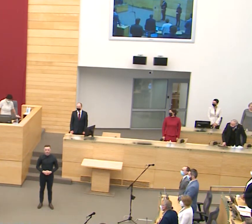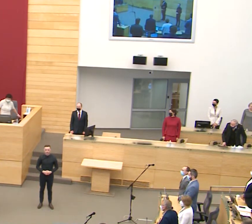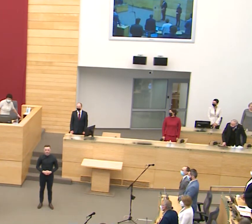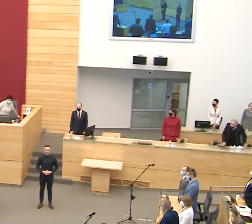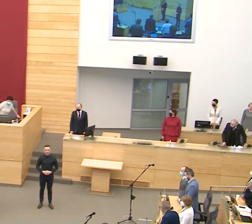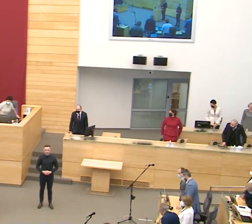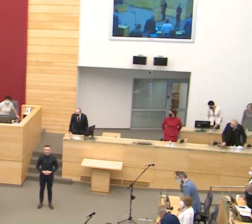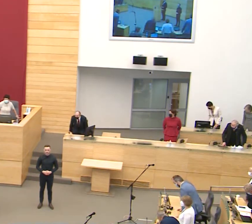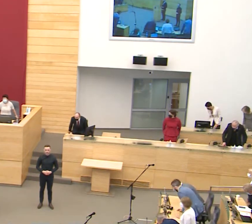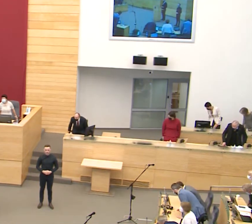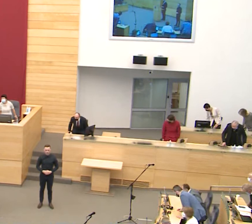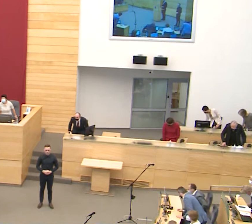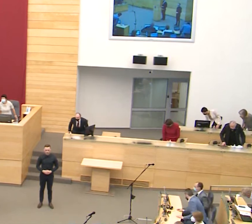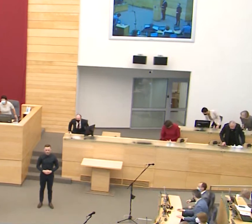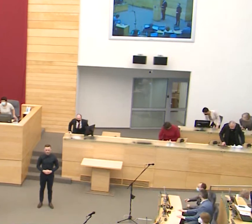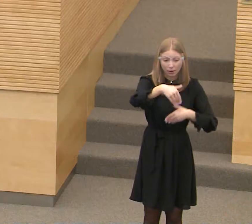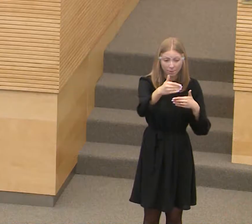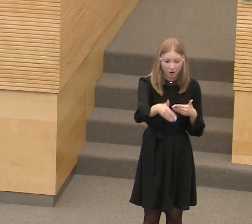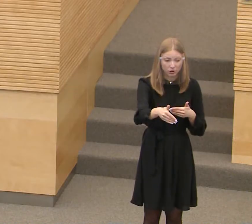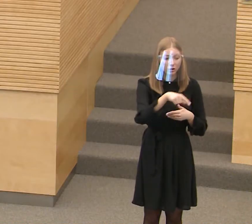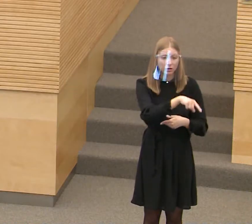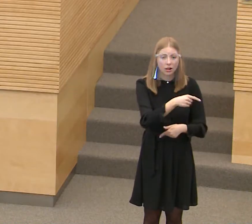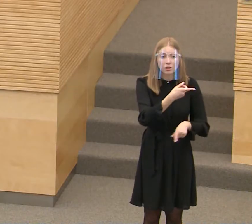civilizuotomis priemonėmis reikšti savo nuomonę.